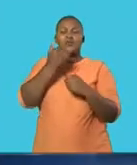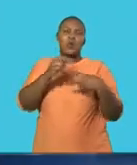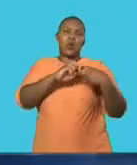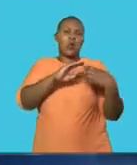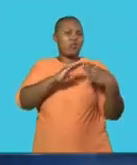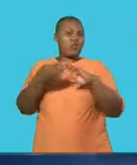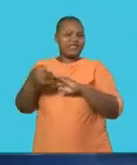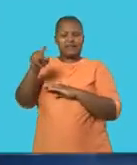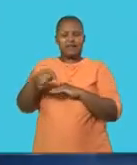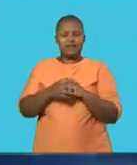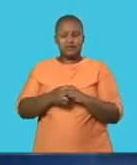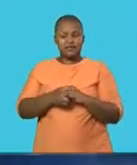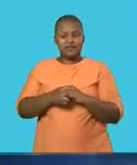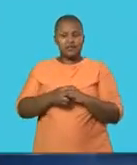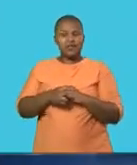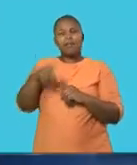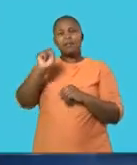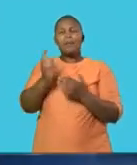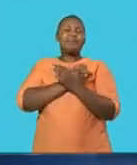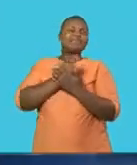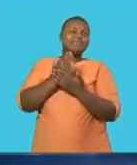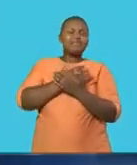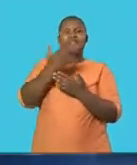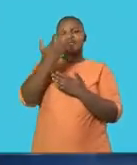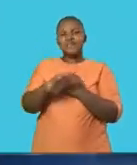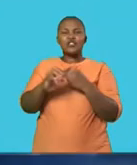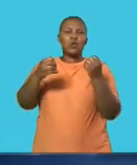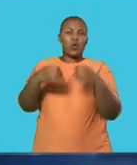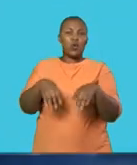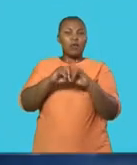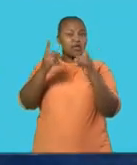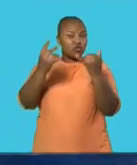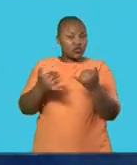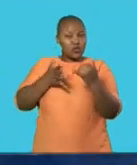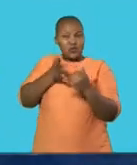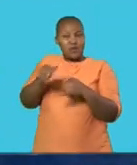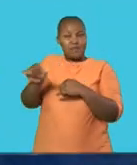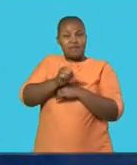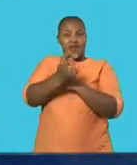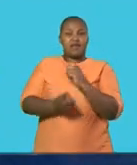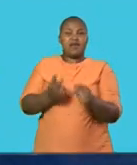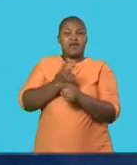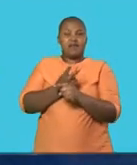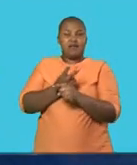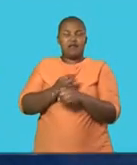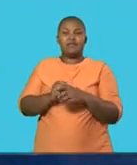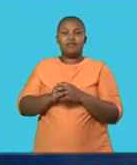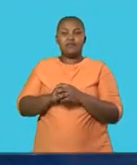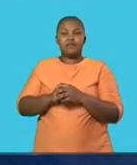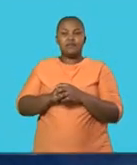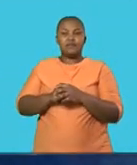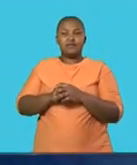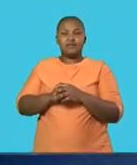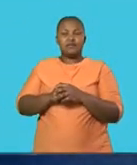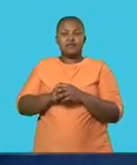So that sense somewhere yalahleka namhlanje sifuna ukuyibuyisa mphakathi uthathe responsibility. Umasha uthi